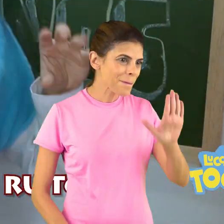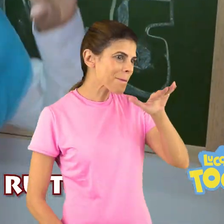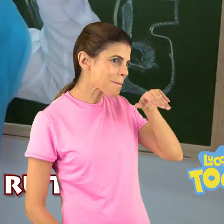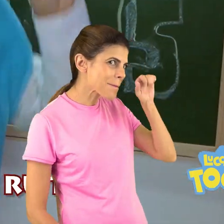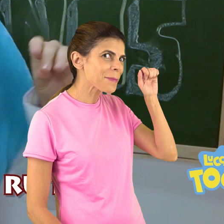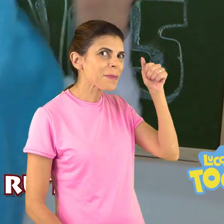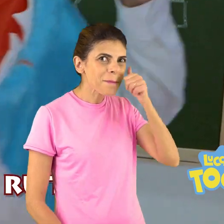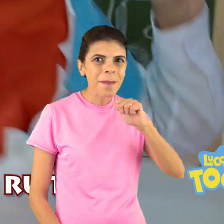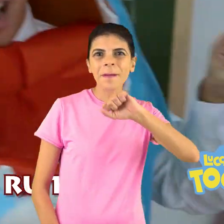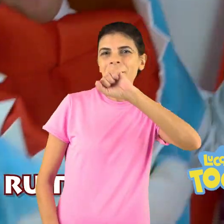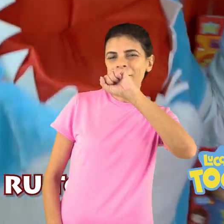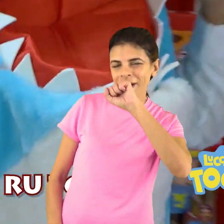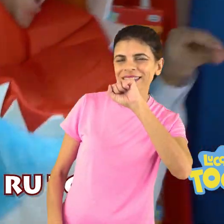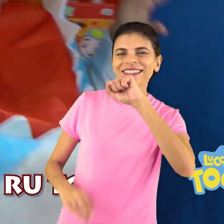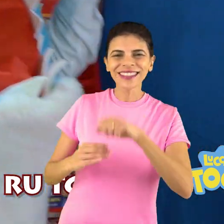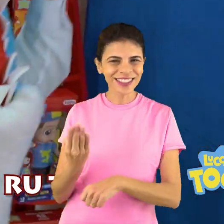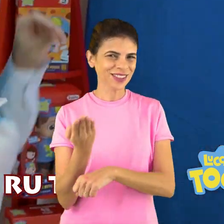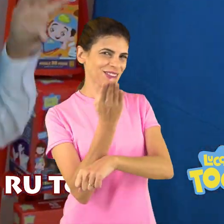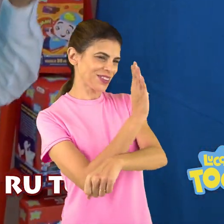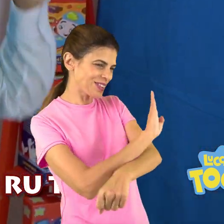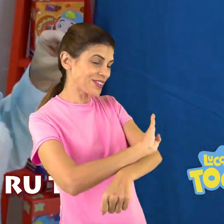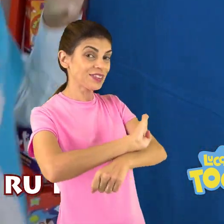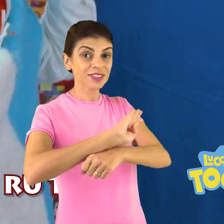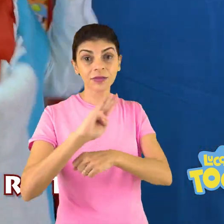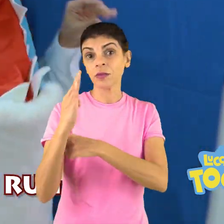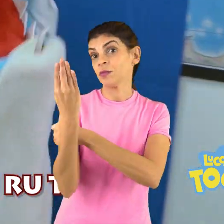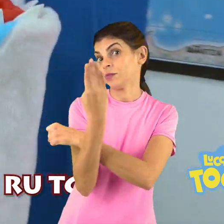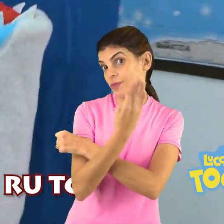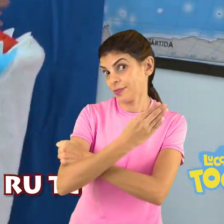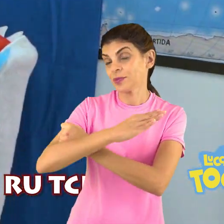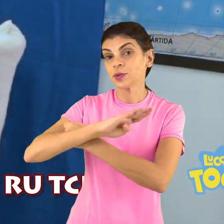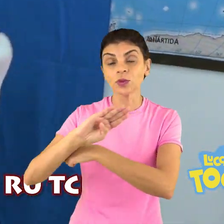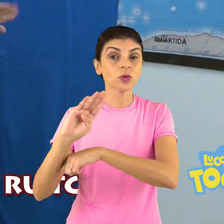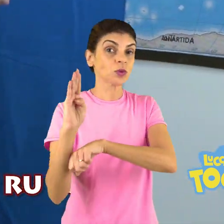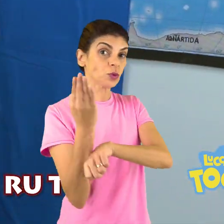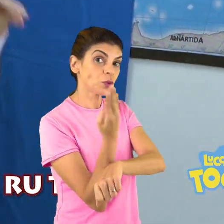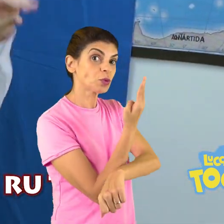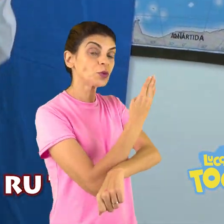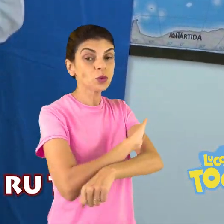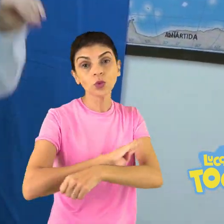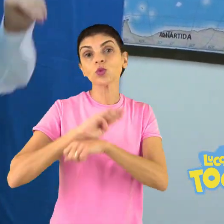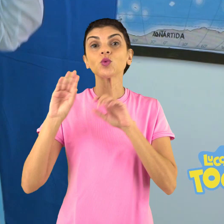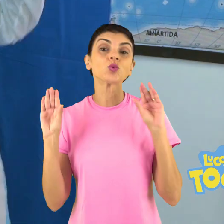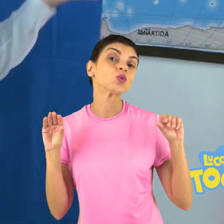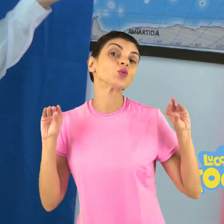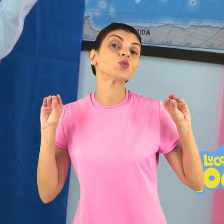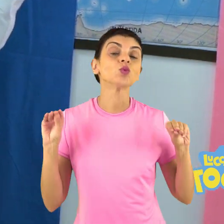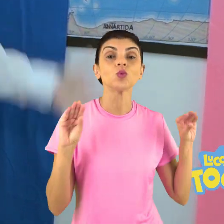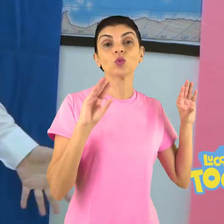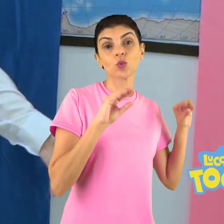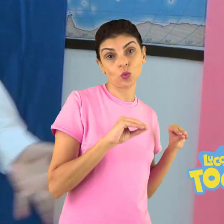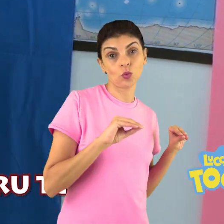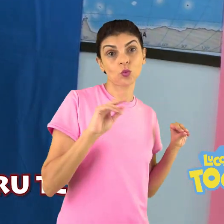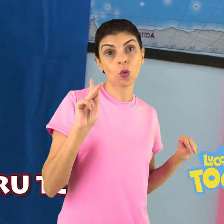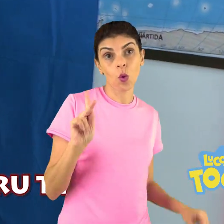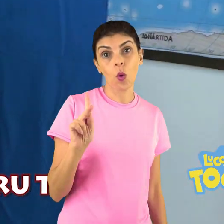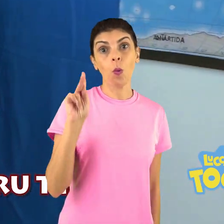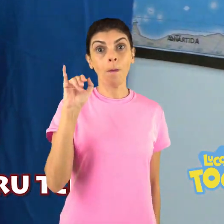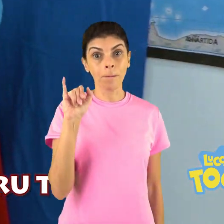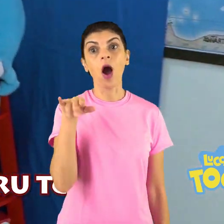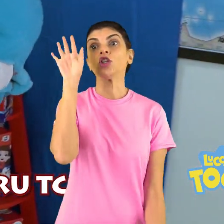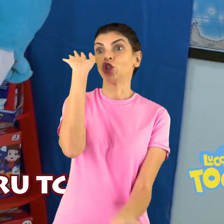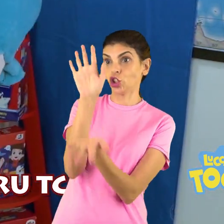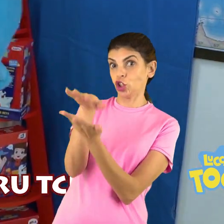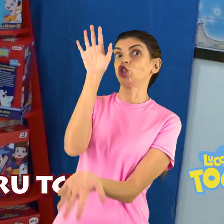shark, tu-tu-ru-tu. Mami shark, tu-tu-ru-tu. Mami shark, tu-tu-ru-tu-tu-tu-tu.